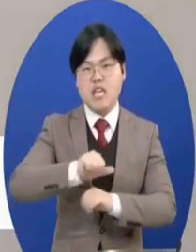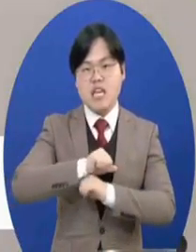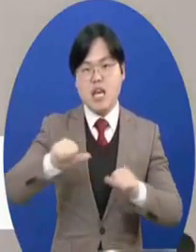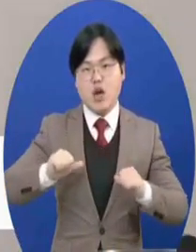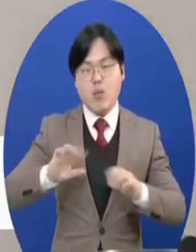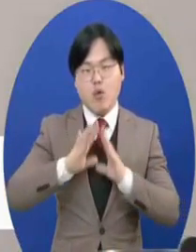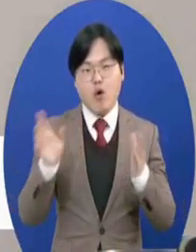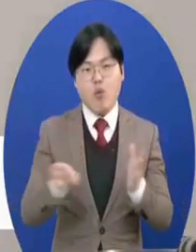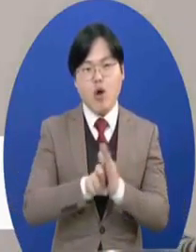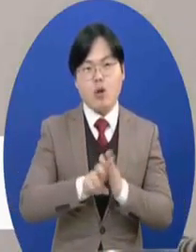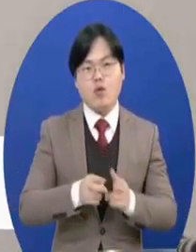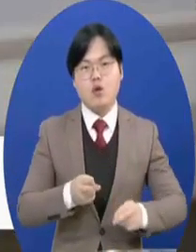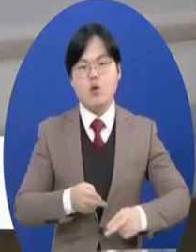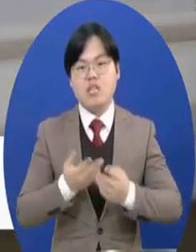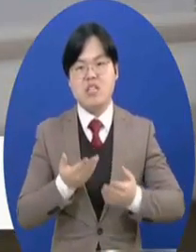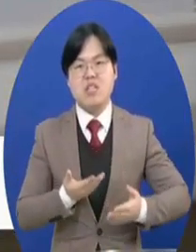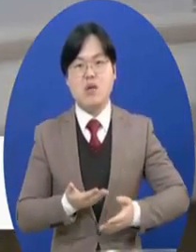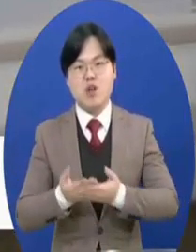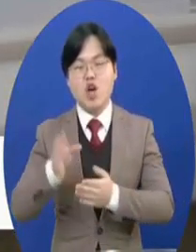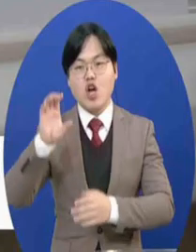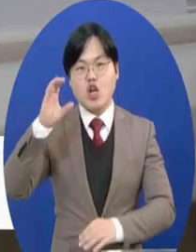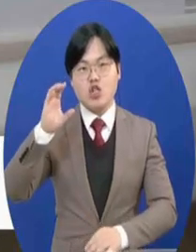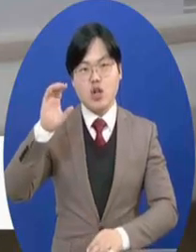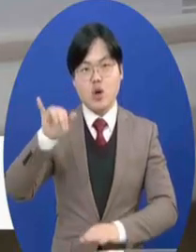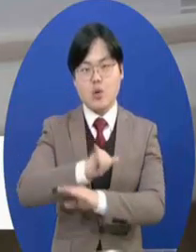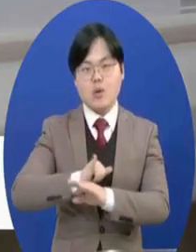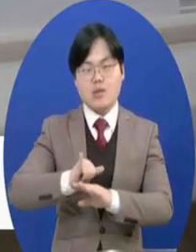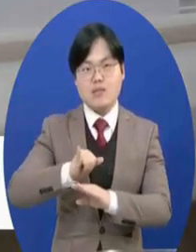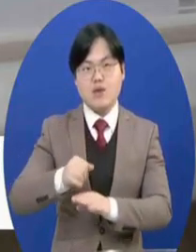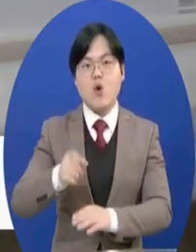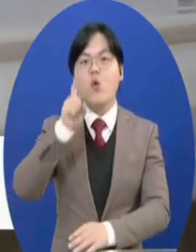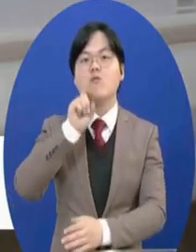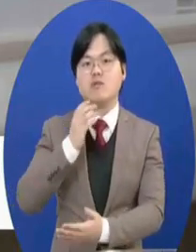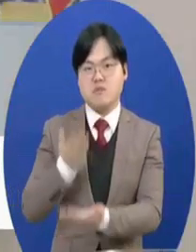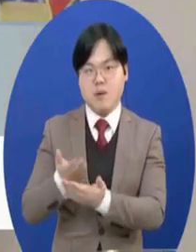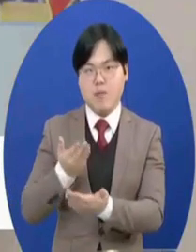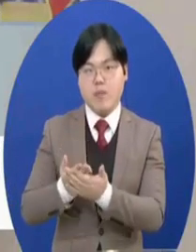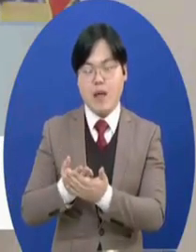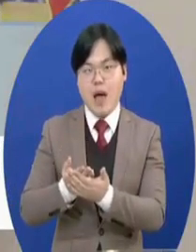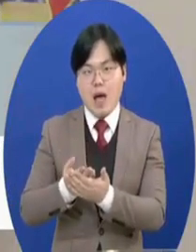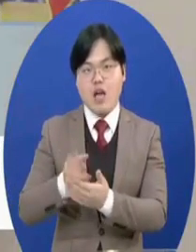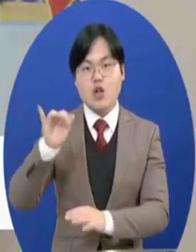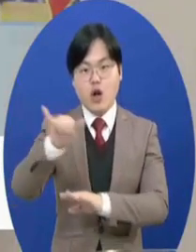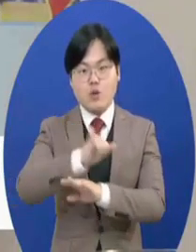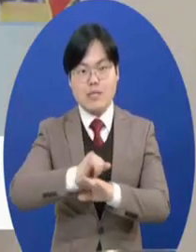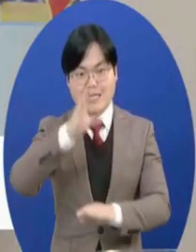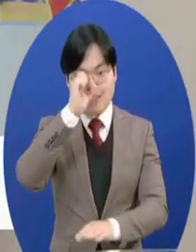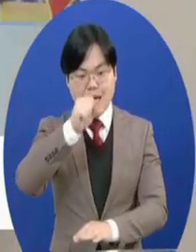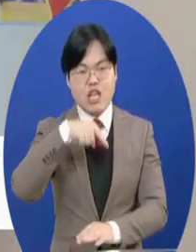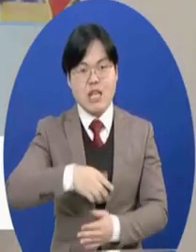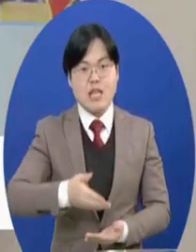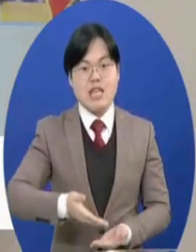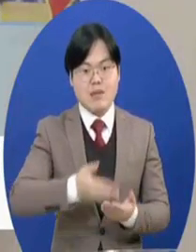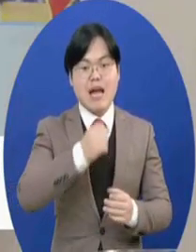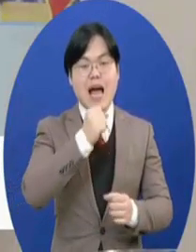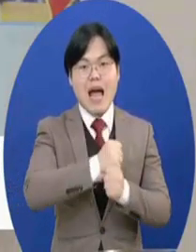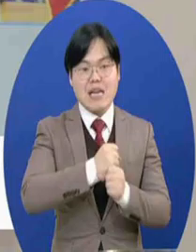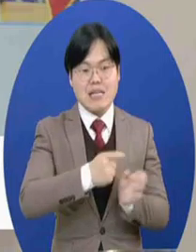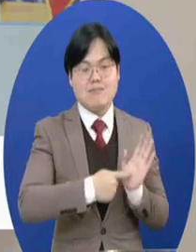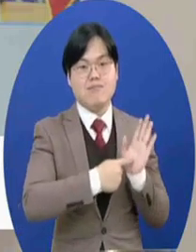дэмжлэг туслалцаа үзүүлэхийг Солонгосын талаас хүслээ. Бүгд найрамдах Солонгос улсын гадаад хэргийн сайд энэ чиглэлд дэмжлэг үзүүлж ажиллаж байгаагаа